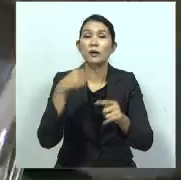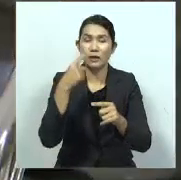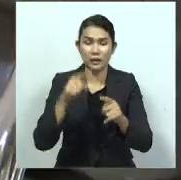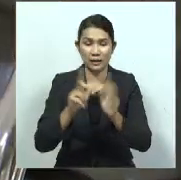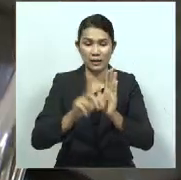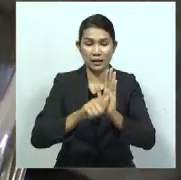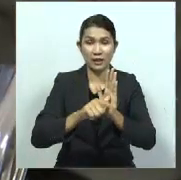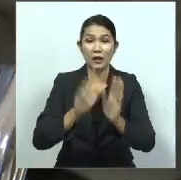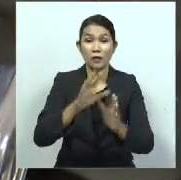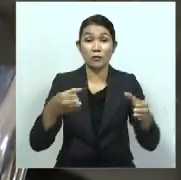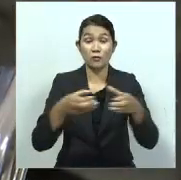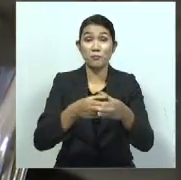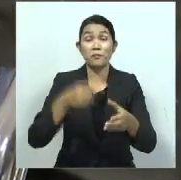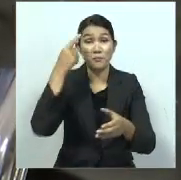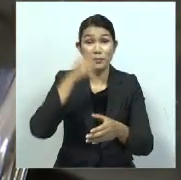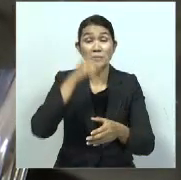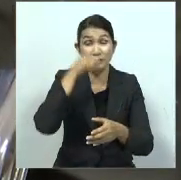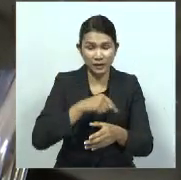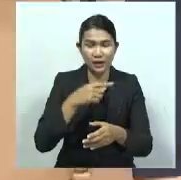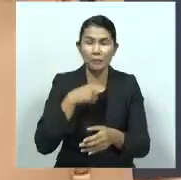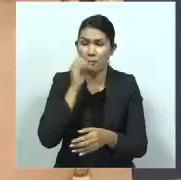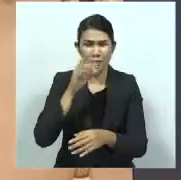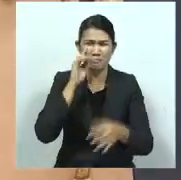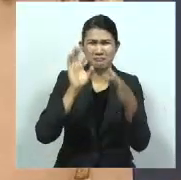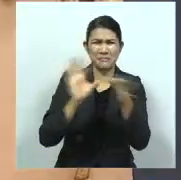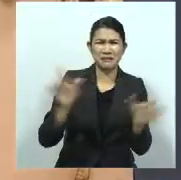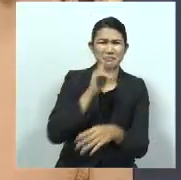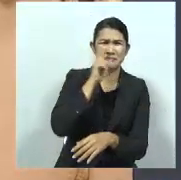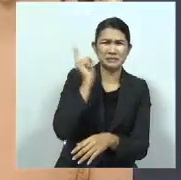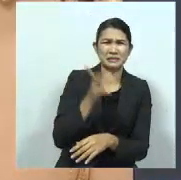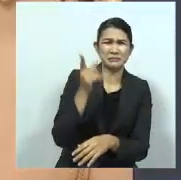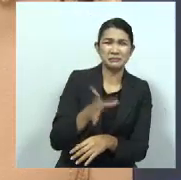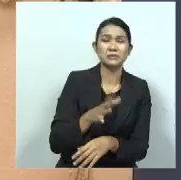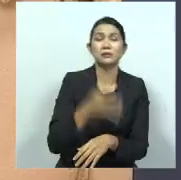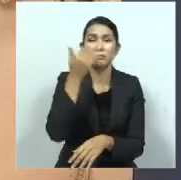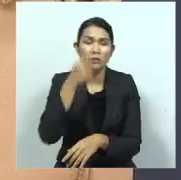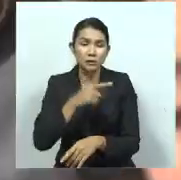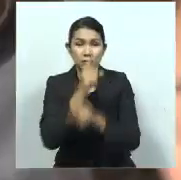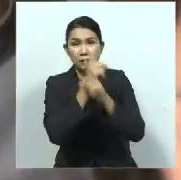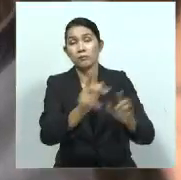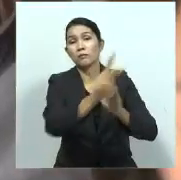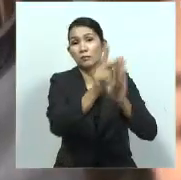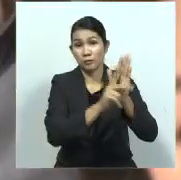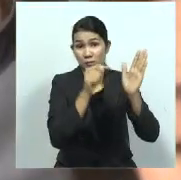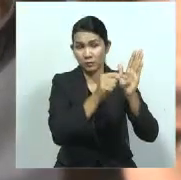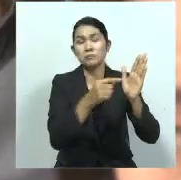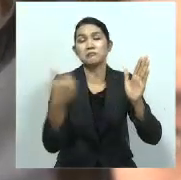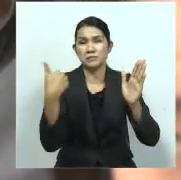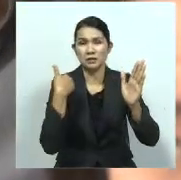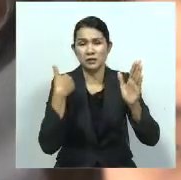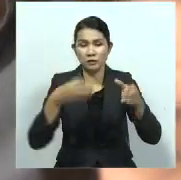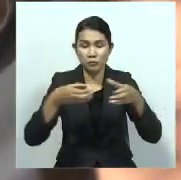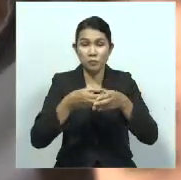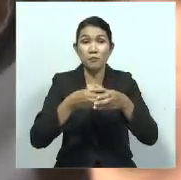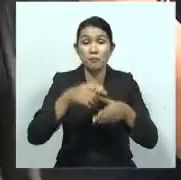ชัยเลขาธิการพรรคเพื่อไทยปฏิเสธเรื่องนี้นะคะแล้วก็บอกว่าเพราะว่าตามข้อกฎหมายขณะนี้เนี่ยมีเพียงแค่พรร